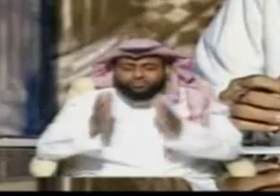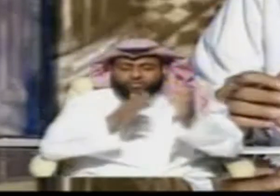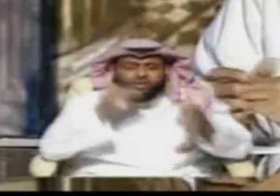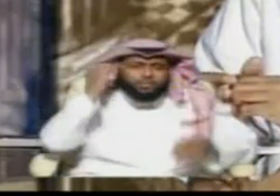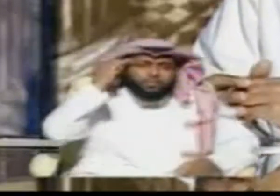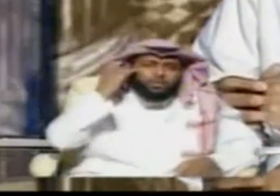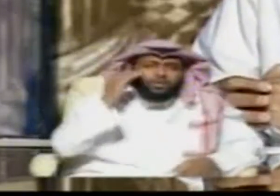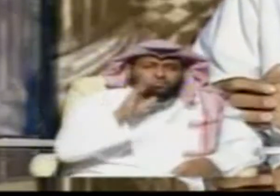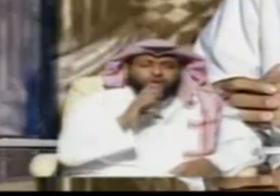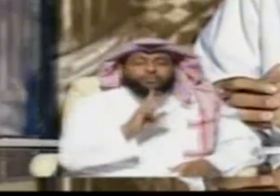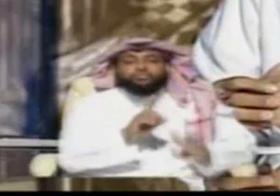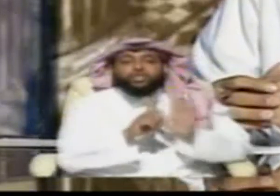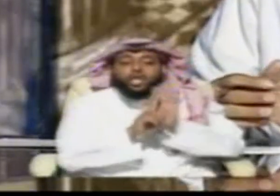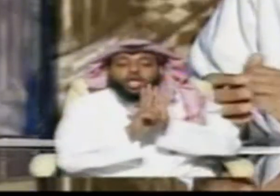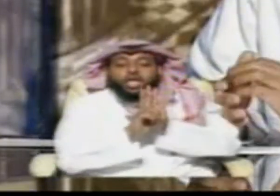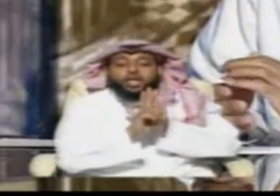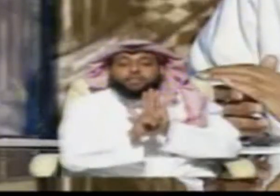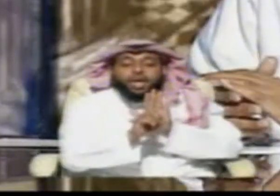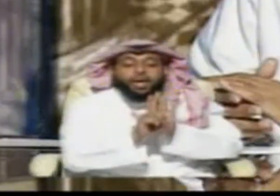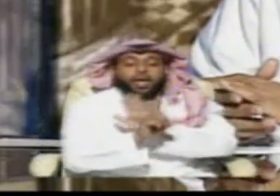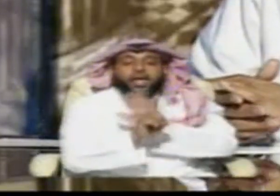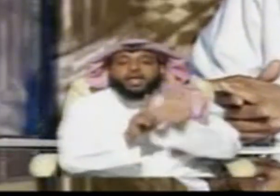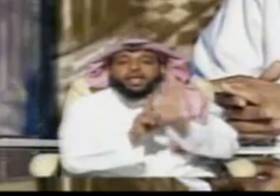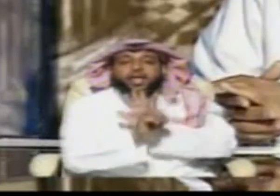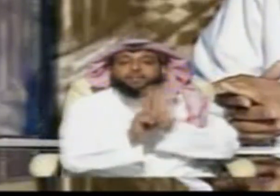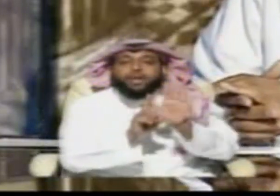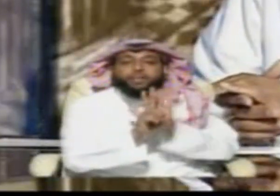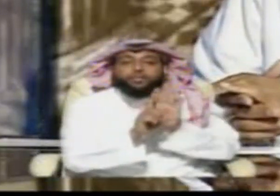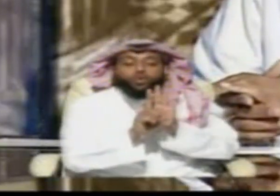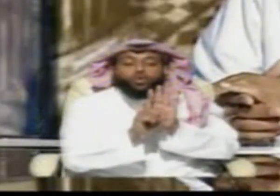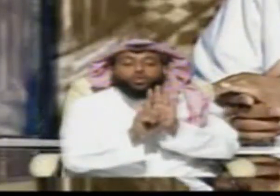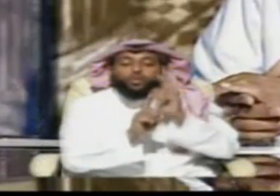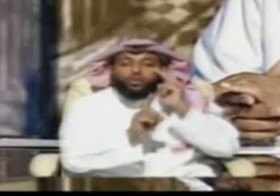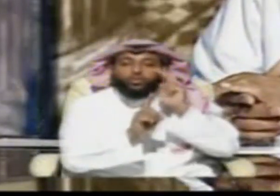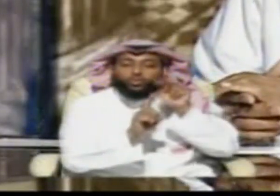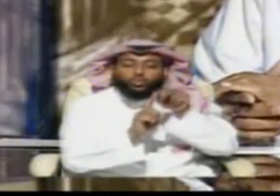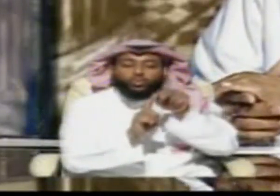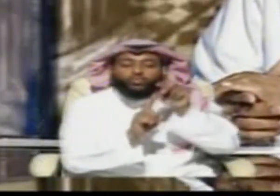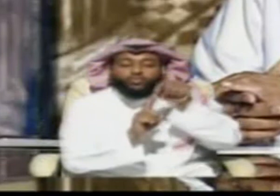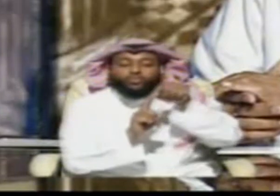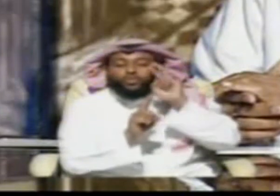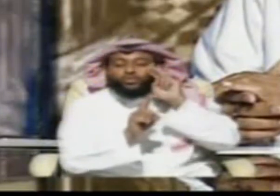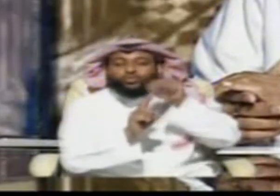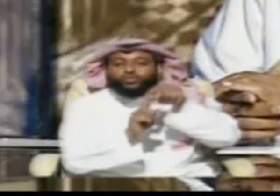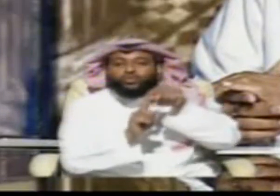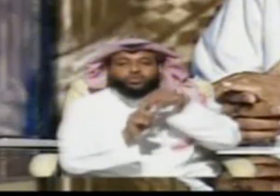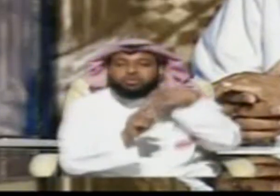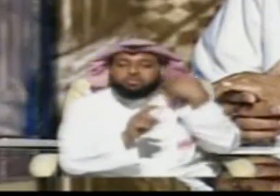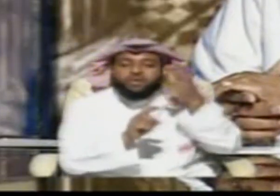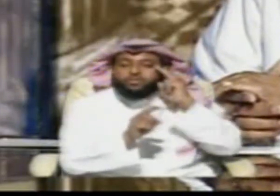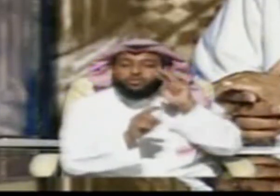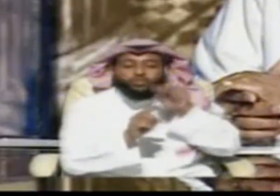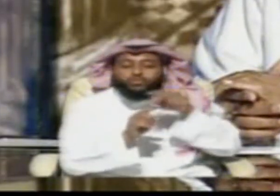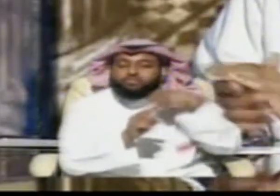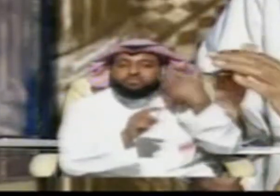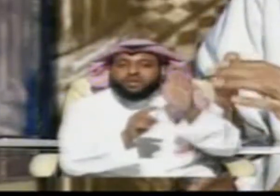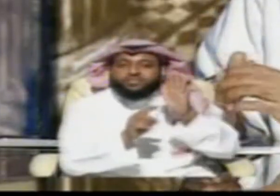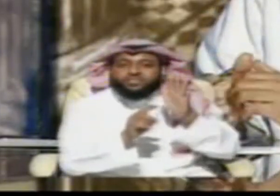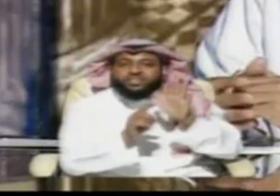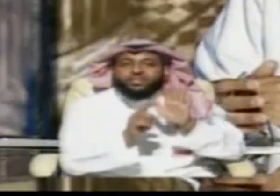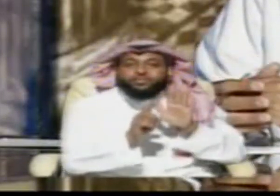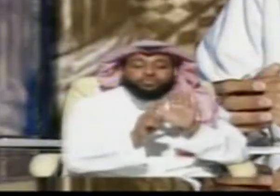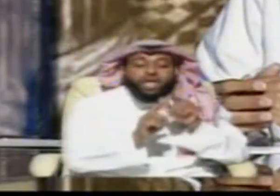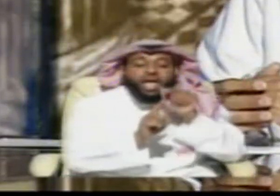كان الإمام لا يرى، إذا كان المأموم لا يرى الإمام وبينهما حاجد أو حاجد،